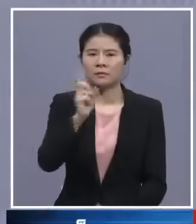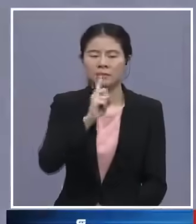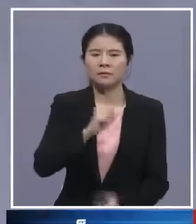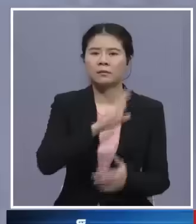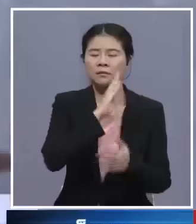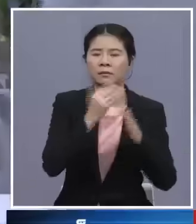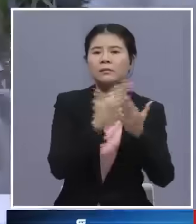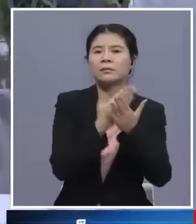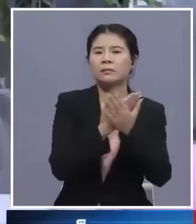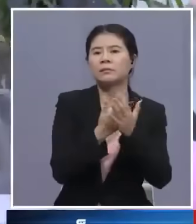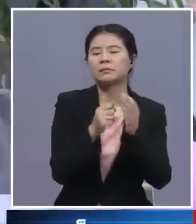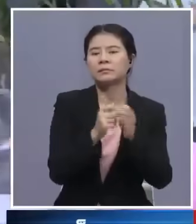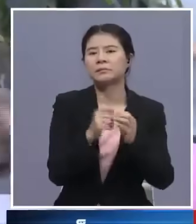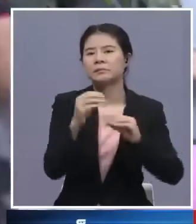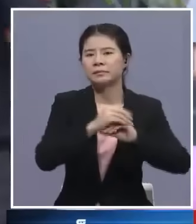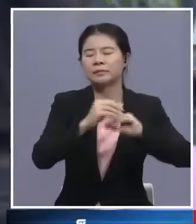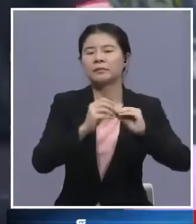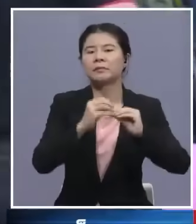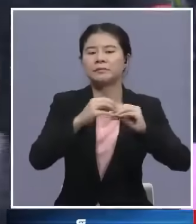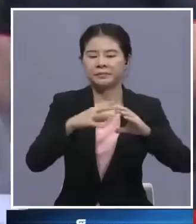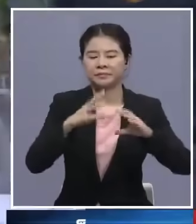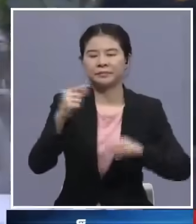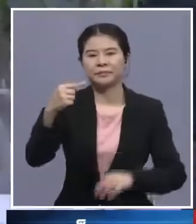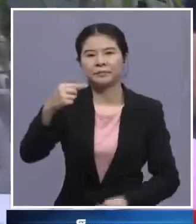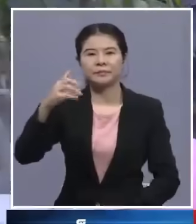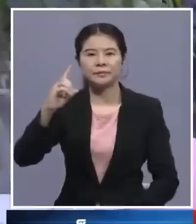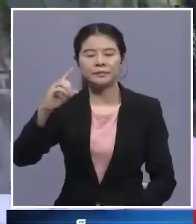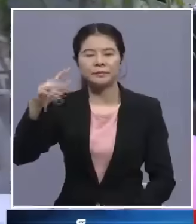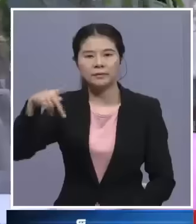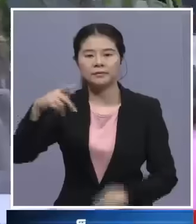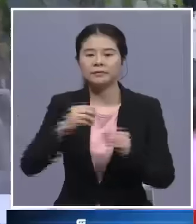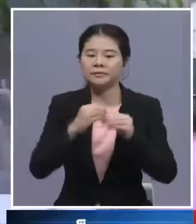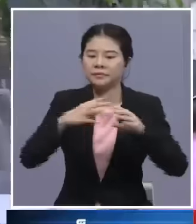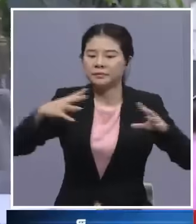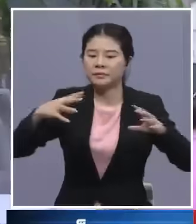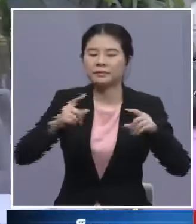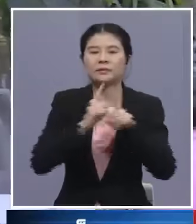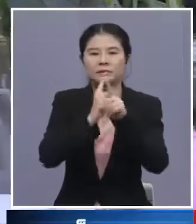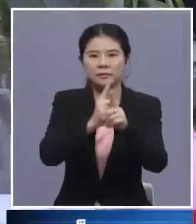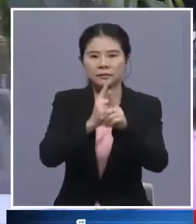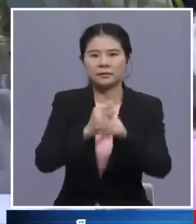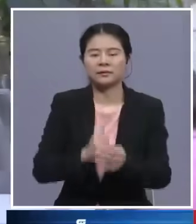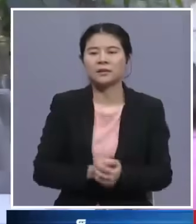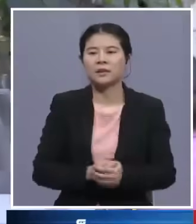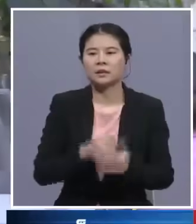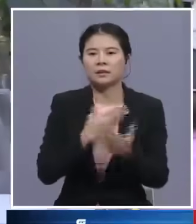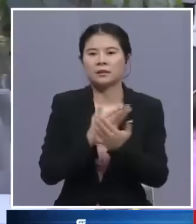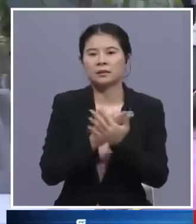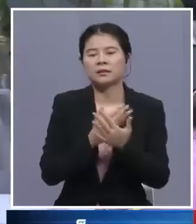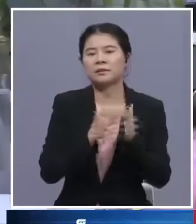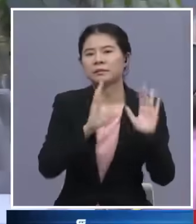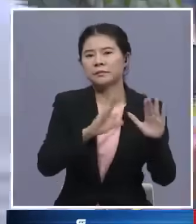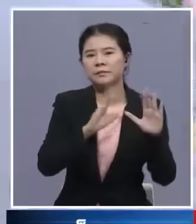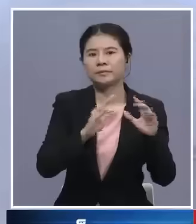ปริมาณเงินสูงการเติบโตของ GDPมันก็จะต้องสูงตามไปด้วยแต่ถ้าการเติบโตของปริมาณเงินลดลง GDPมันก็จะเติบโตลดลงตามไป